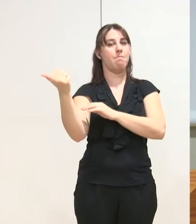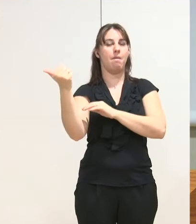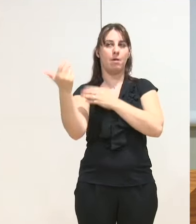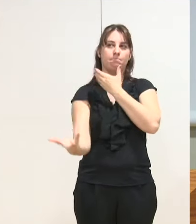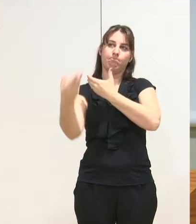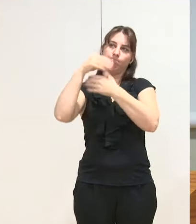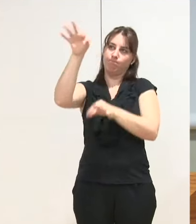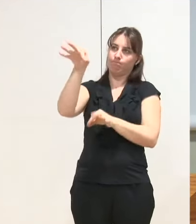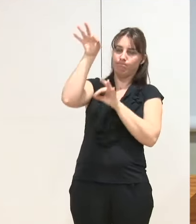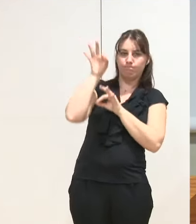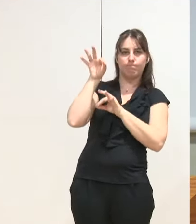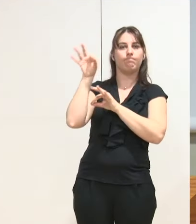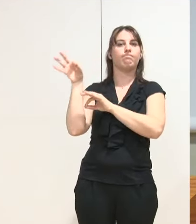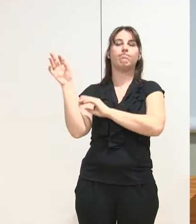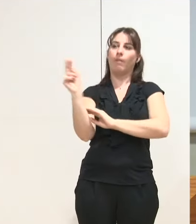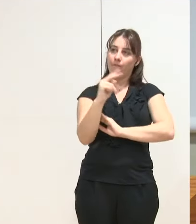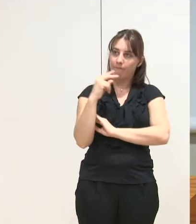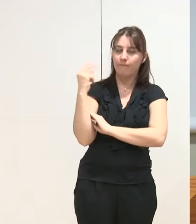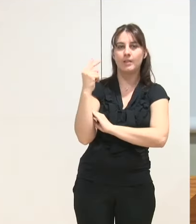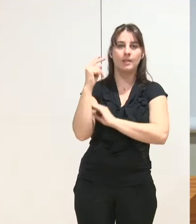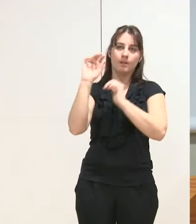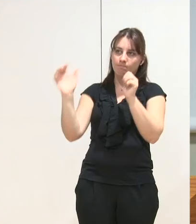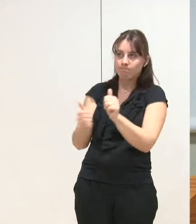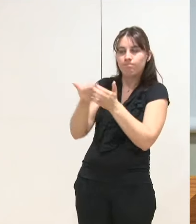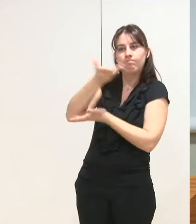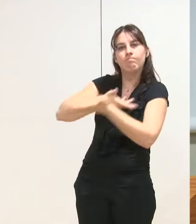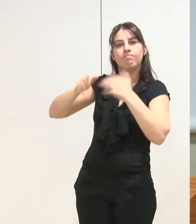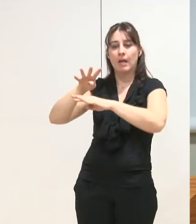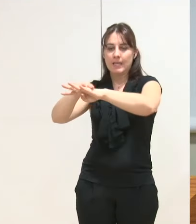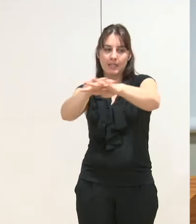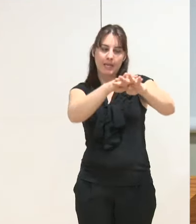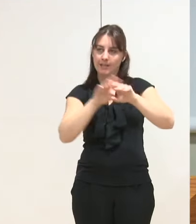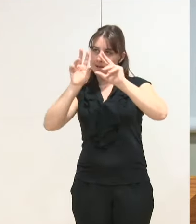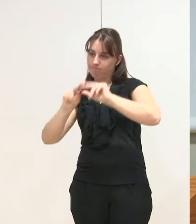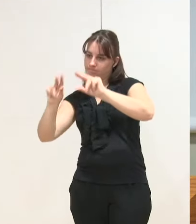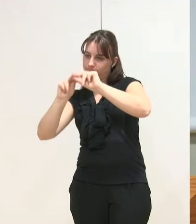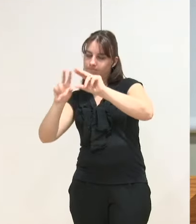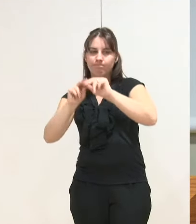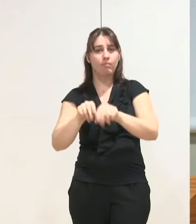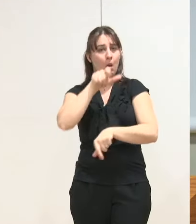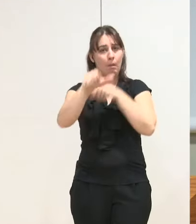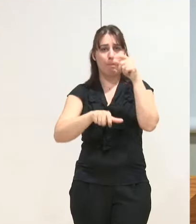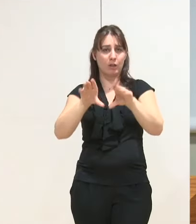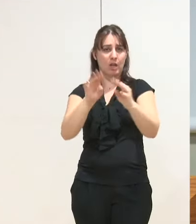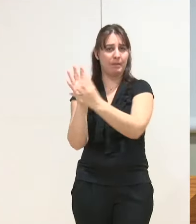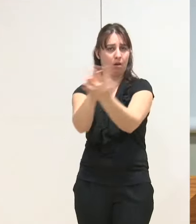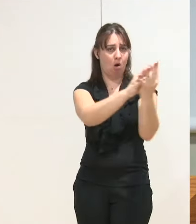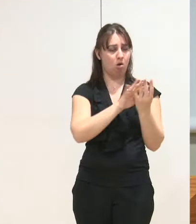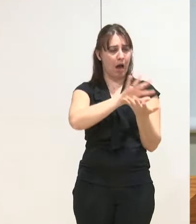de partager avec elle les différents enjeux des différents quartiers en rencontrant des habitants des